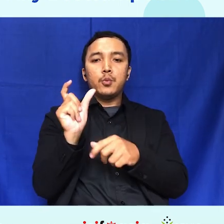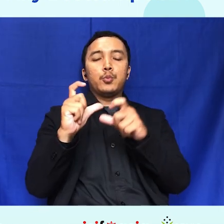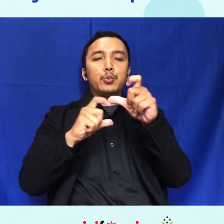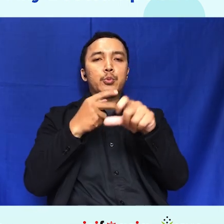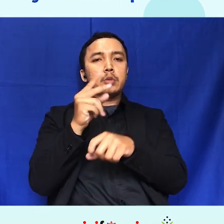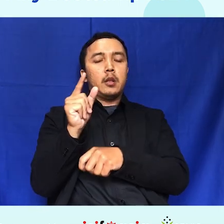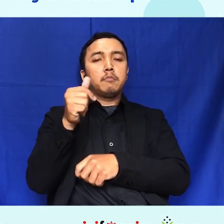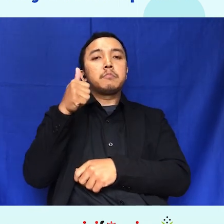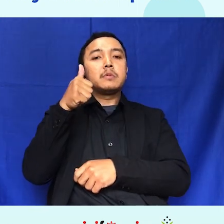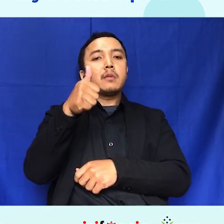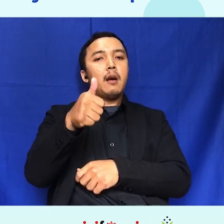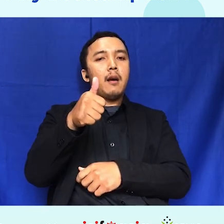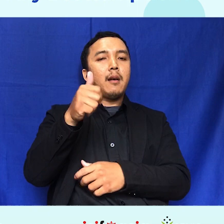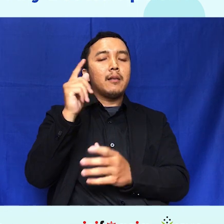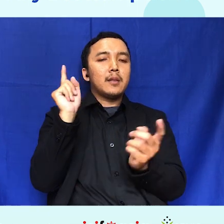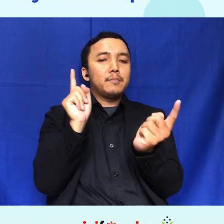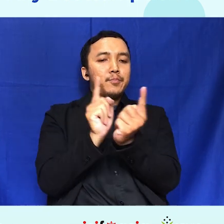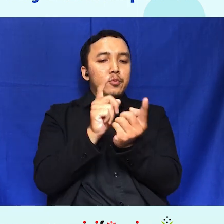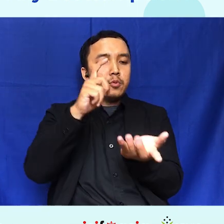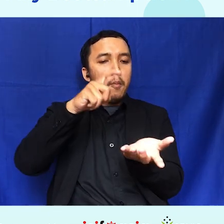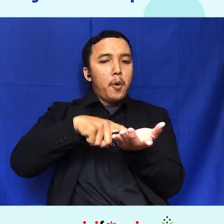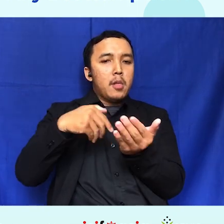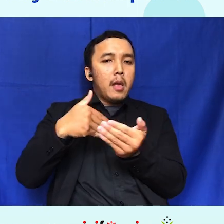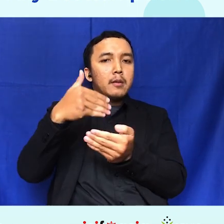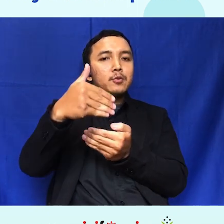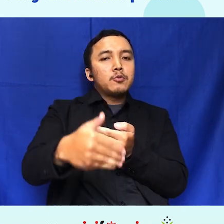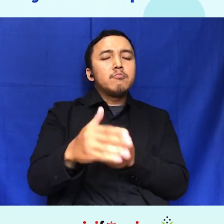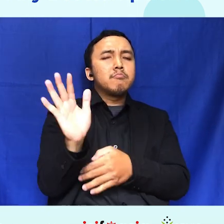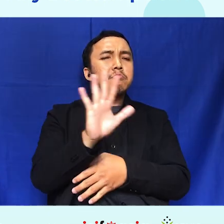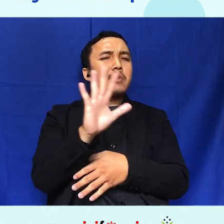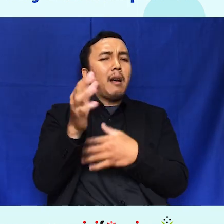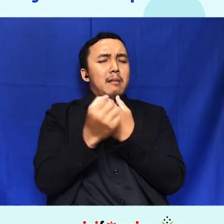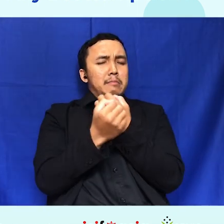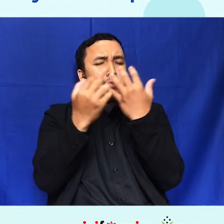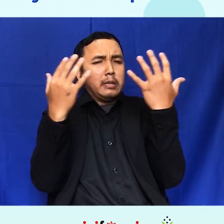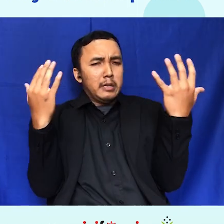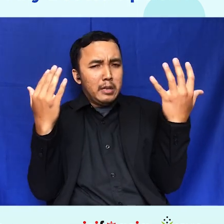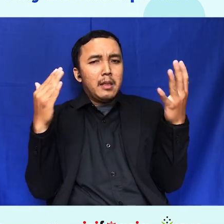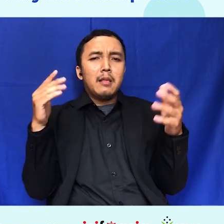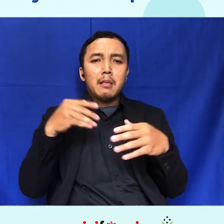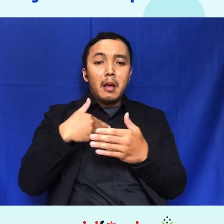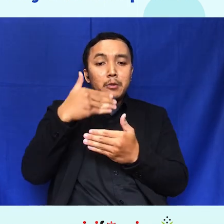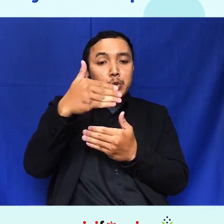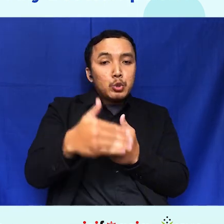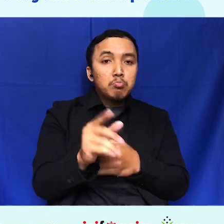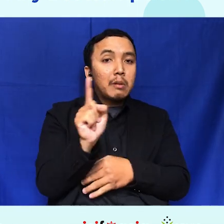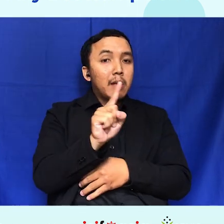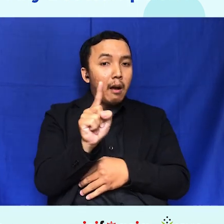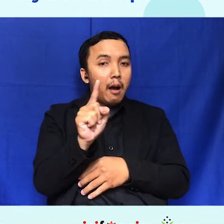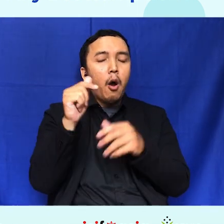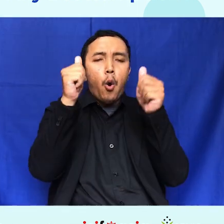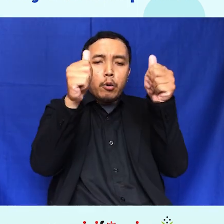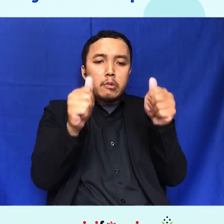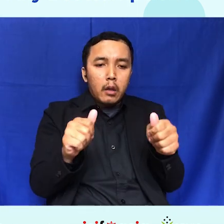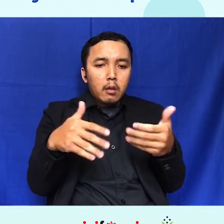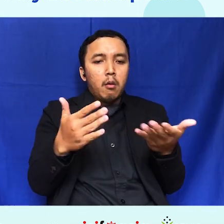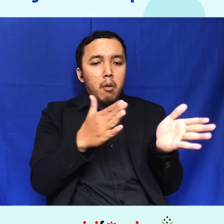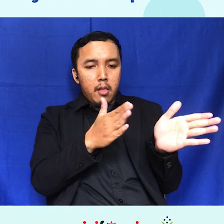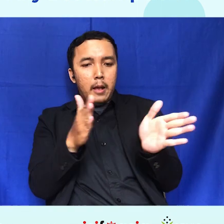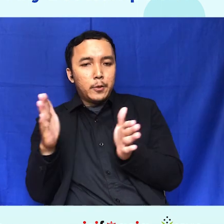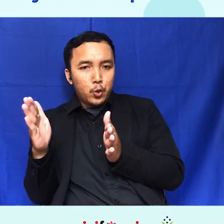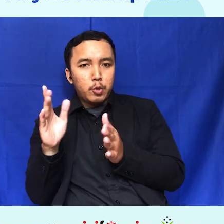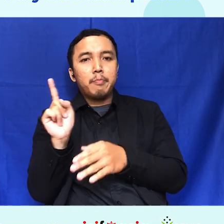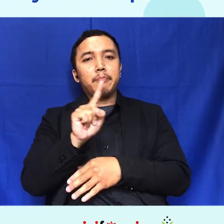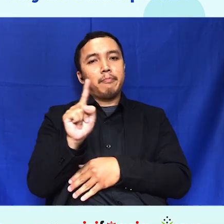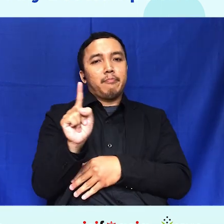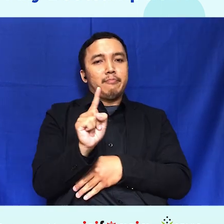bisa menemukan tombol lanjut tanpa ada penjelasan tombol ini lanjut kemana, ke konten atau halaman yang mana. Klik kabel lanjut